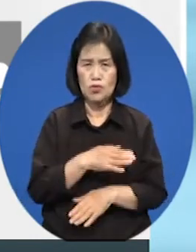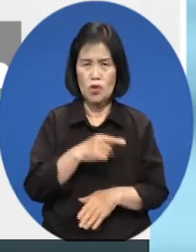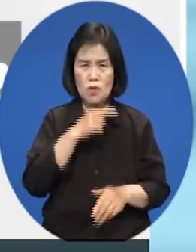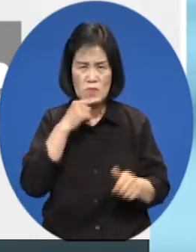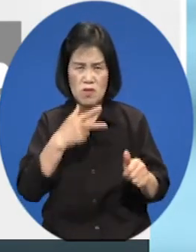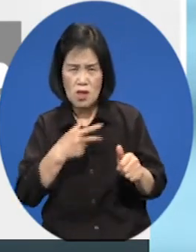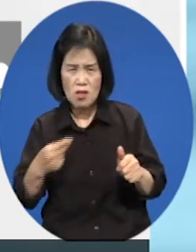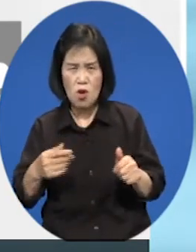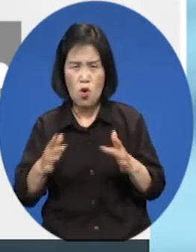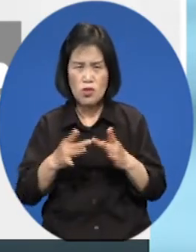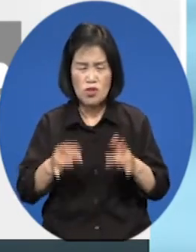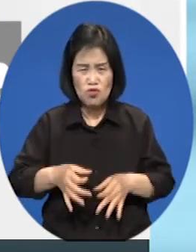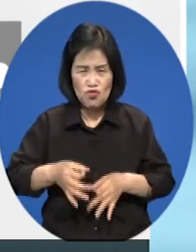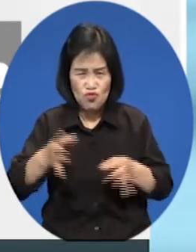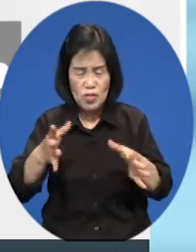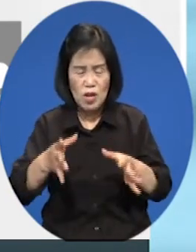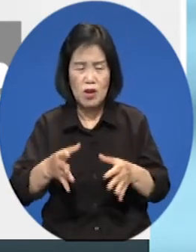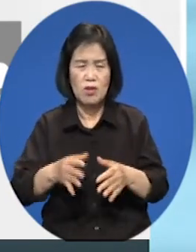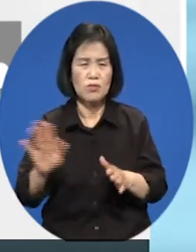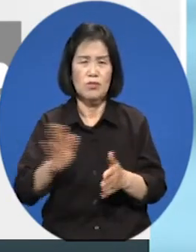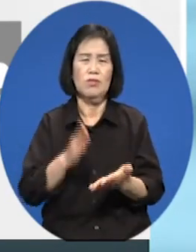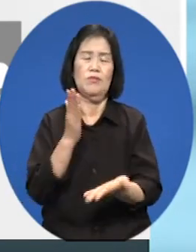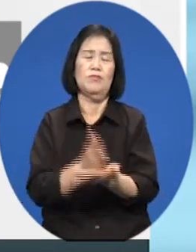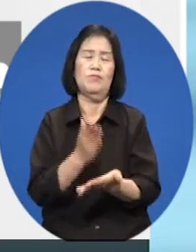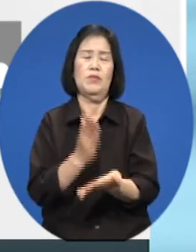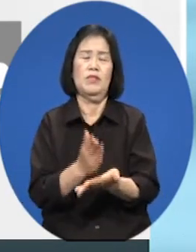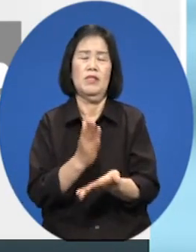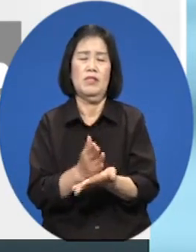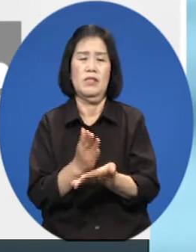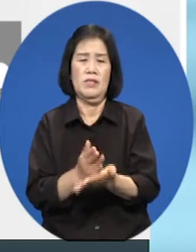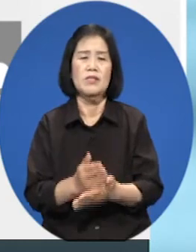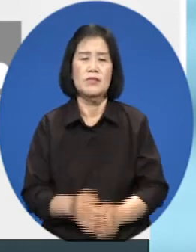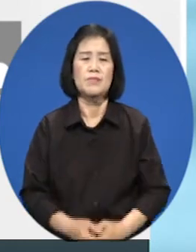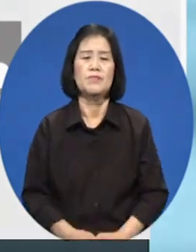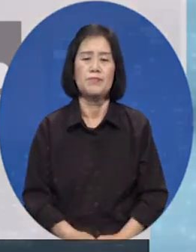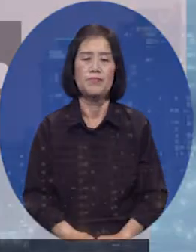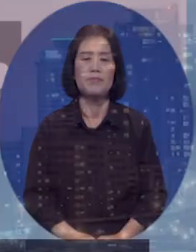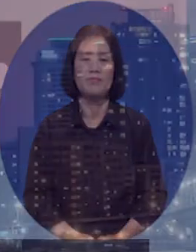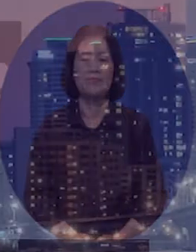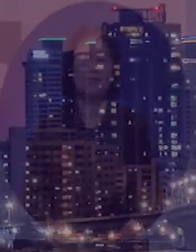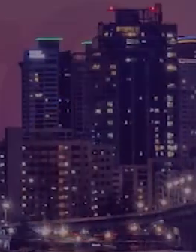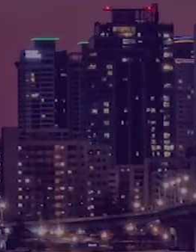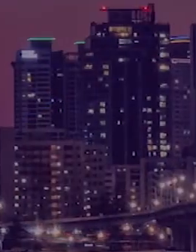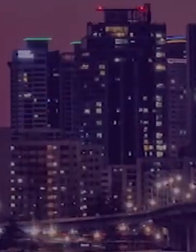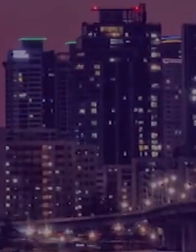뭐 암호화폐 시장에 투자를 한다거나 이런 거는 좀 자제를 해야 되지 않나 이렇게 생각을 합니다.